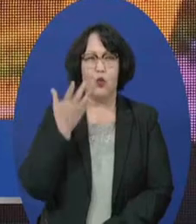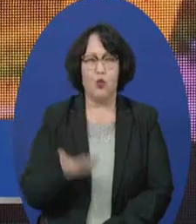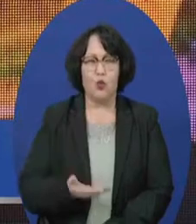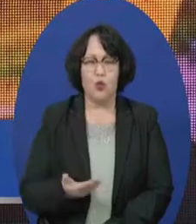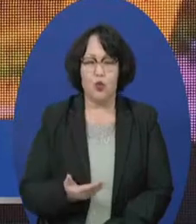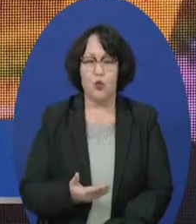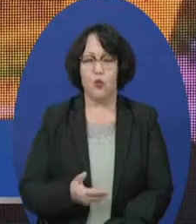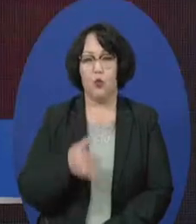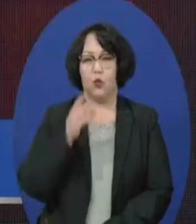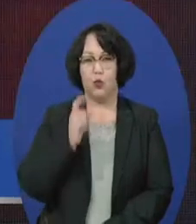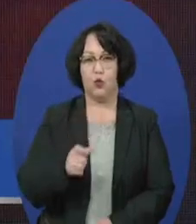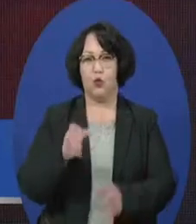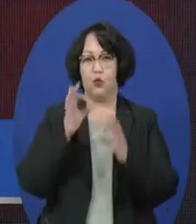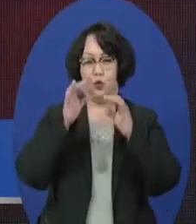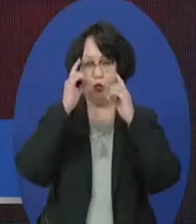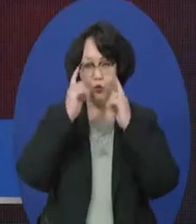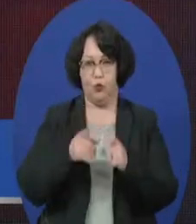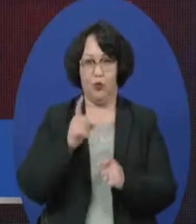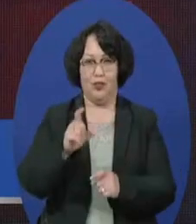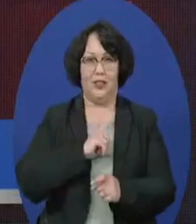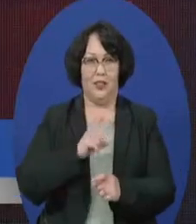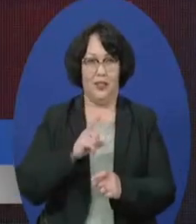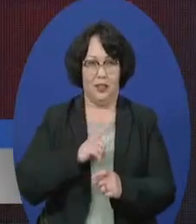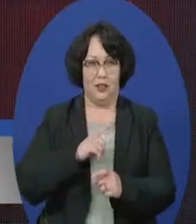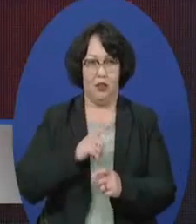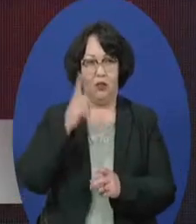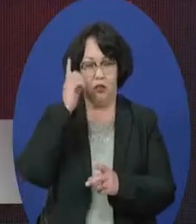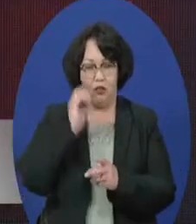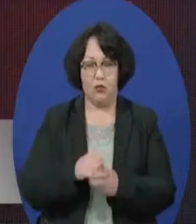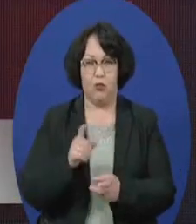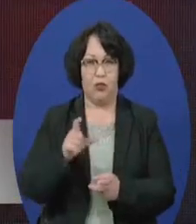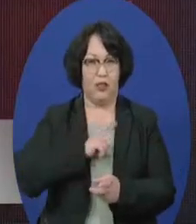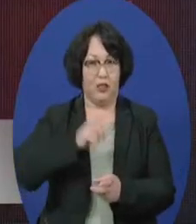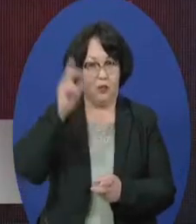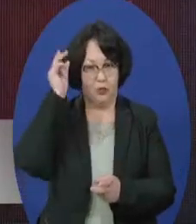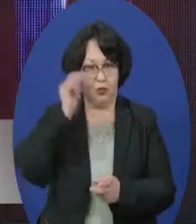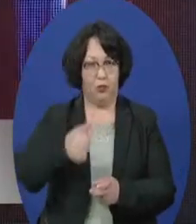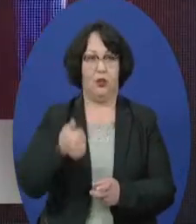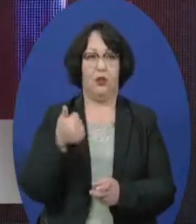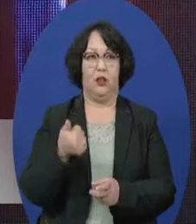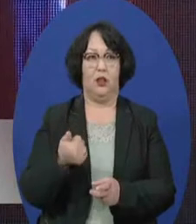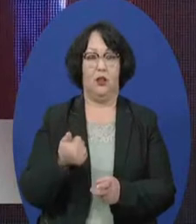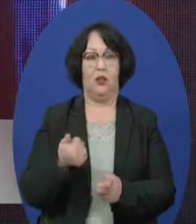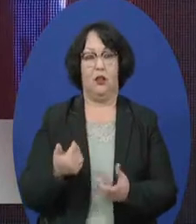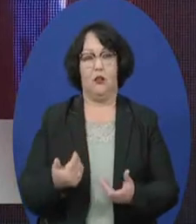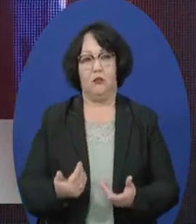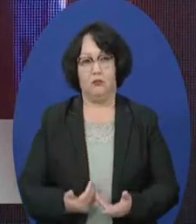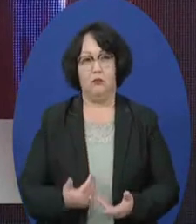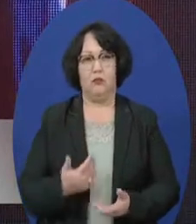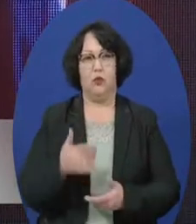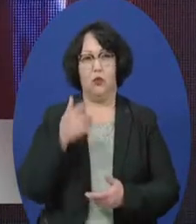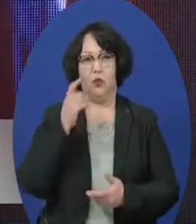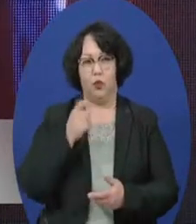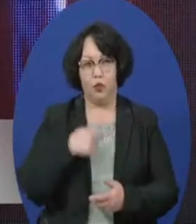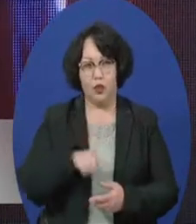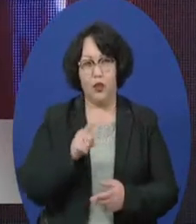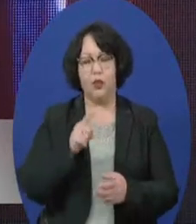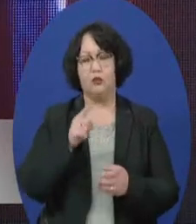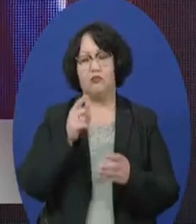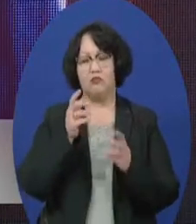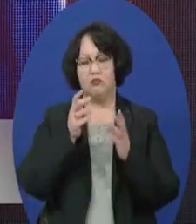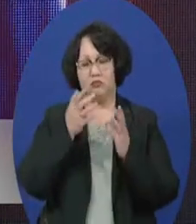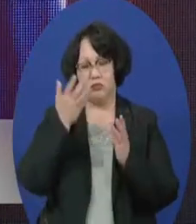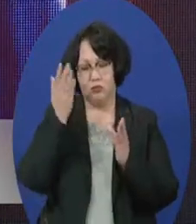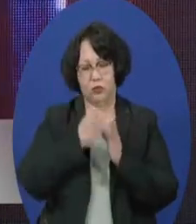хүний эрхийнх арга ухаа юм. Тэгэхээр хүний номыг сурсан хүнд номын номыг заа төмөр төмөр олон тустай хүний номыг сураагүй